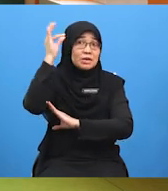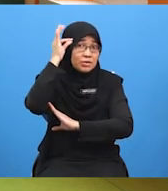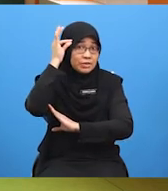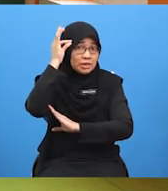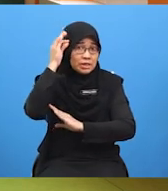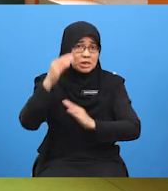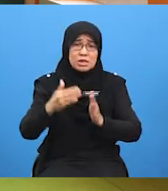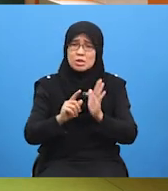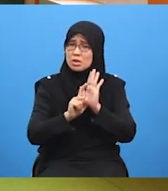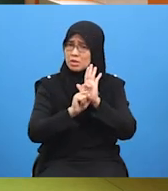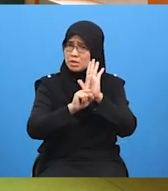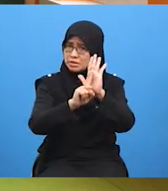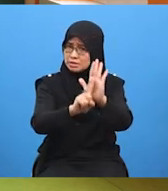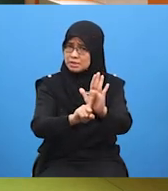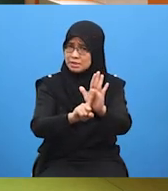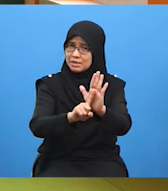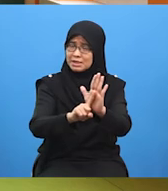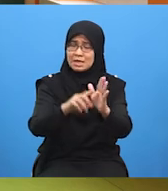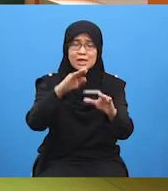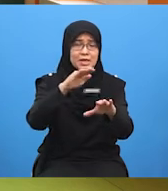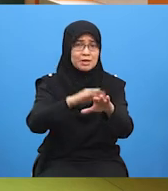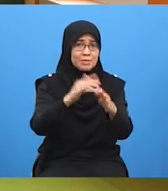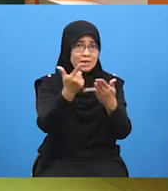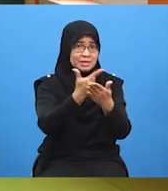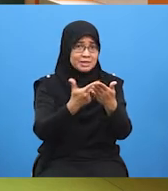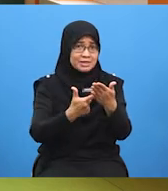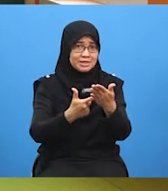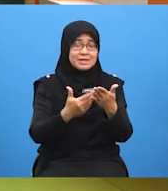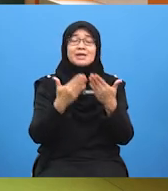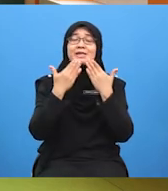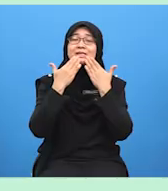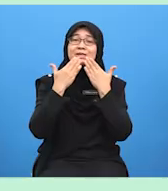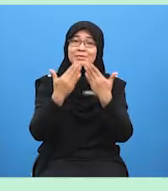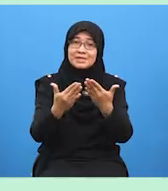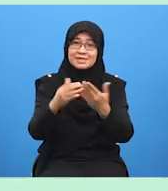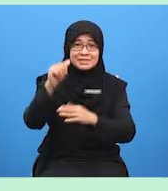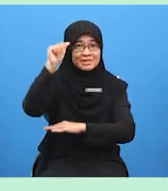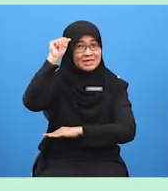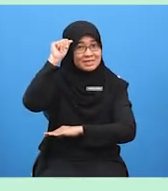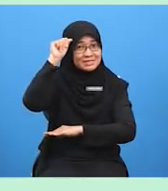lakaran. Terima kasih. Assalamualaikum warahmatullahi wabarakatuh.